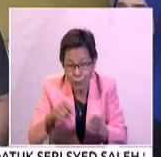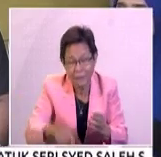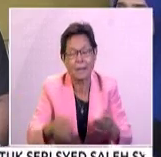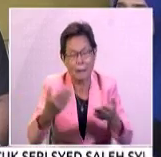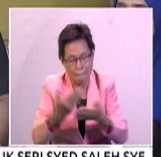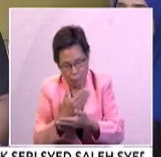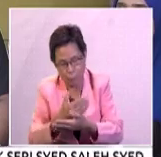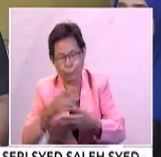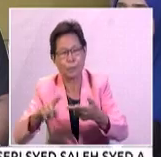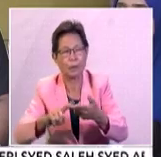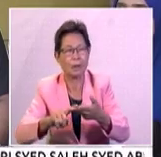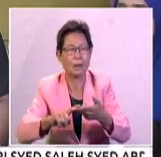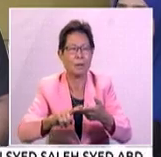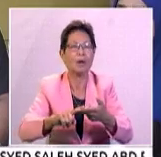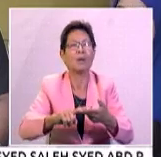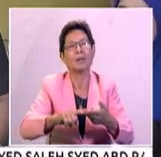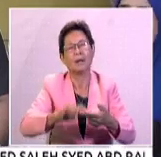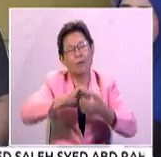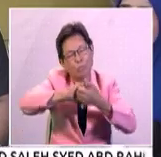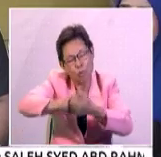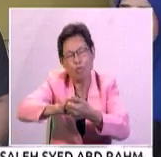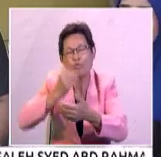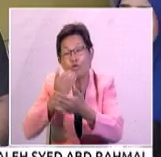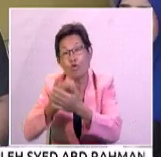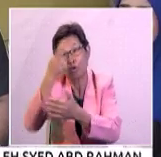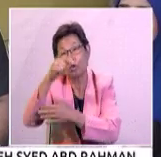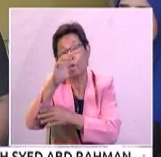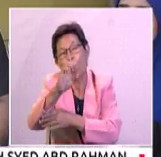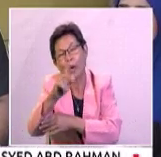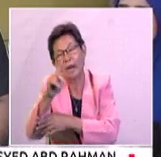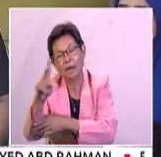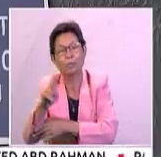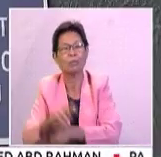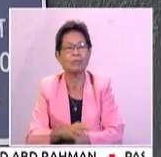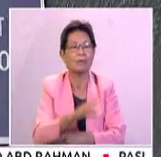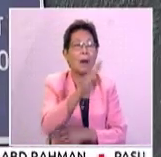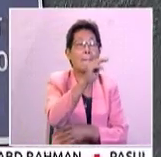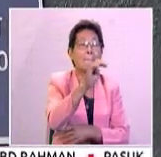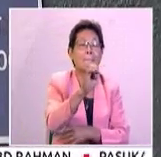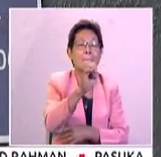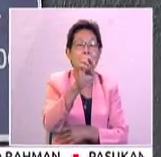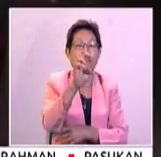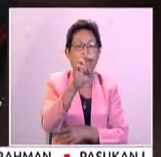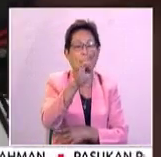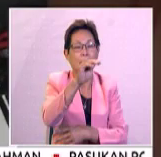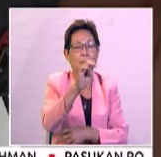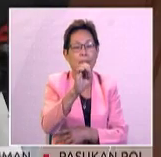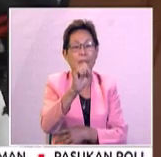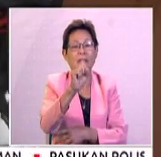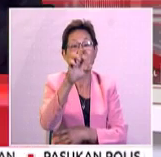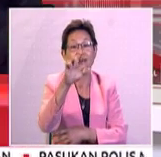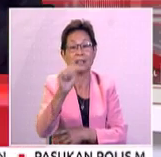apa ni? Mesra OKU. Konsep kita mesra OKU.